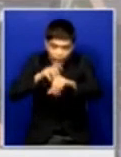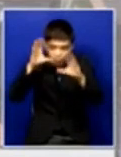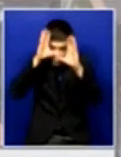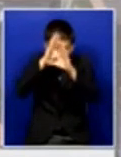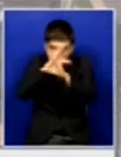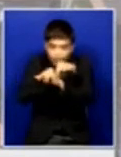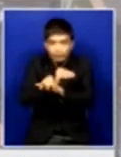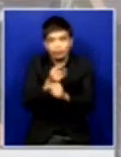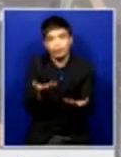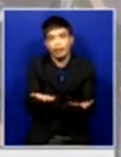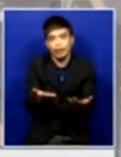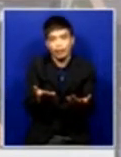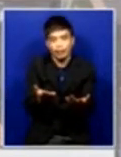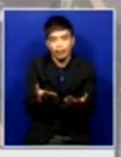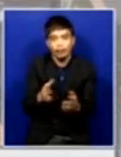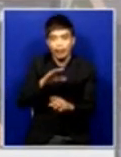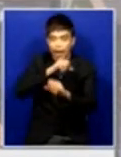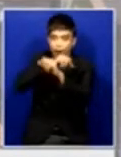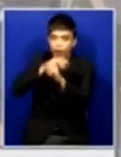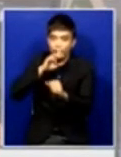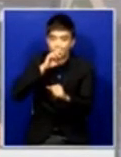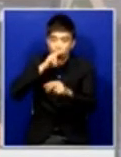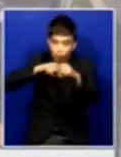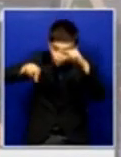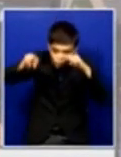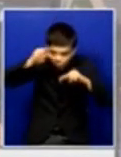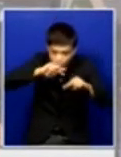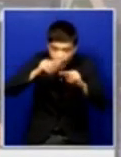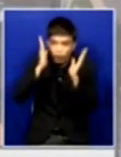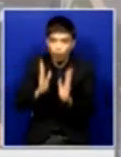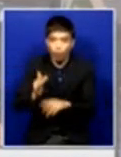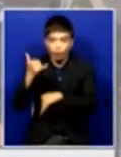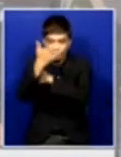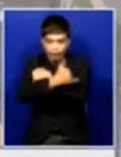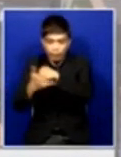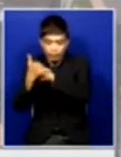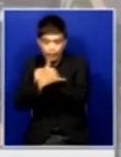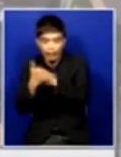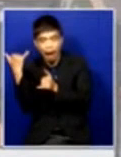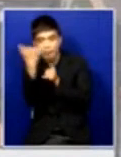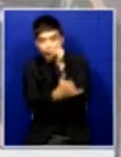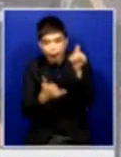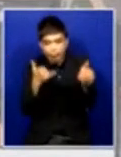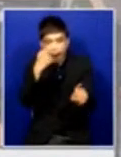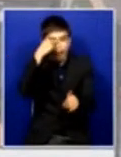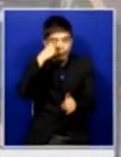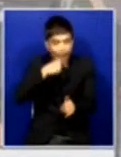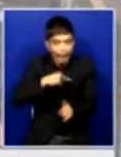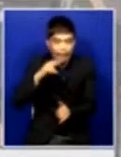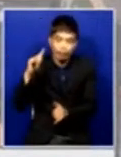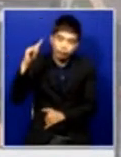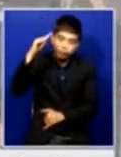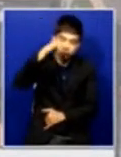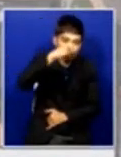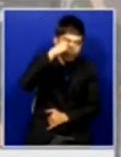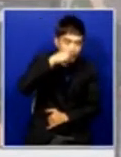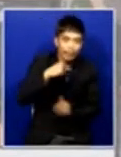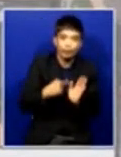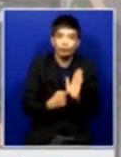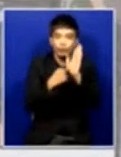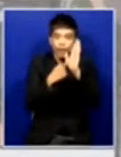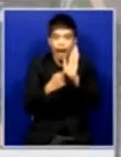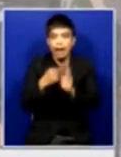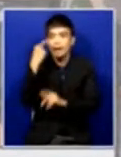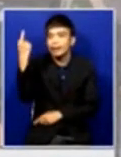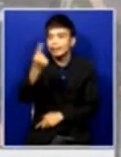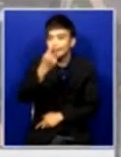ที่เกี่ยวกับการควบคุมการเข้าออกของชาวต่างประเทศที่จะเข้ามาในราชอาณาจักรไทยอย่างเช่นธุรกิจการท่องเที่ยว